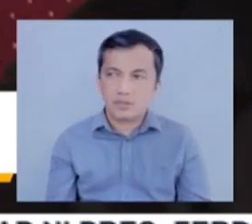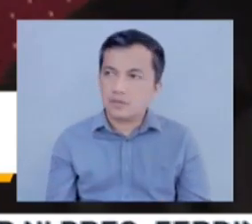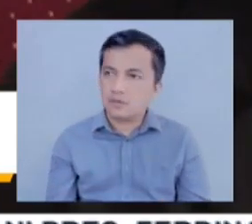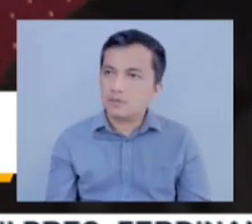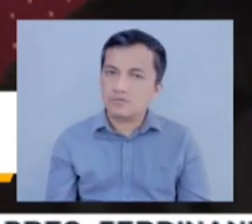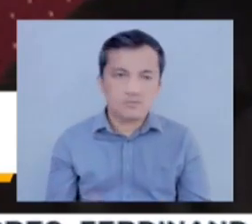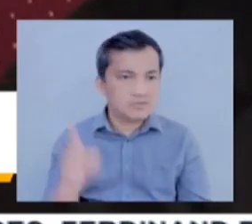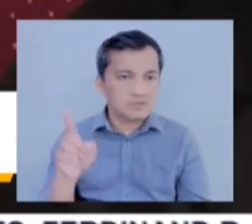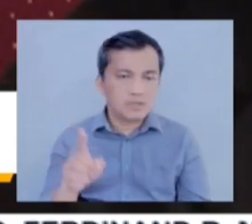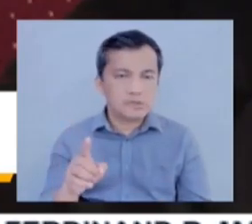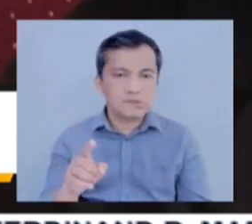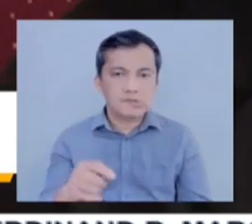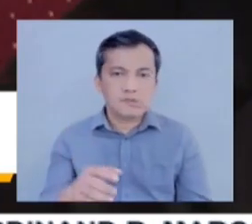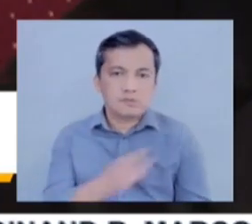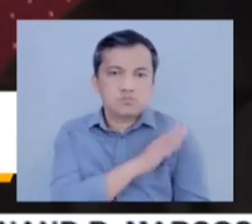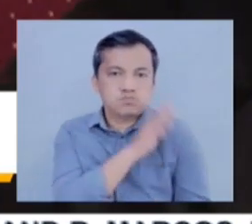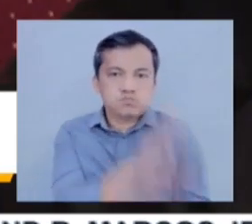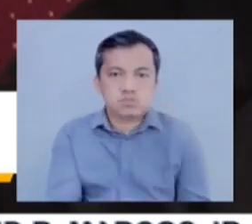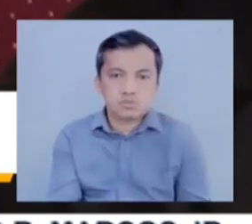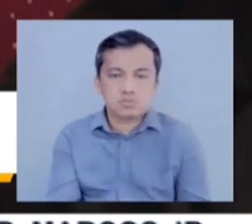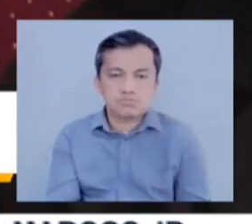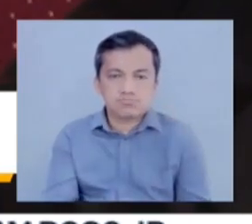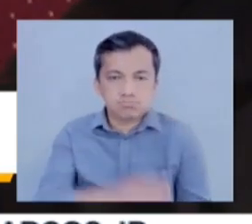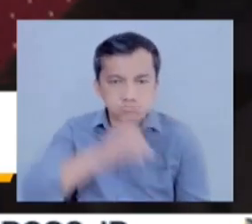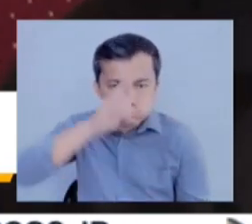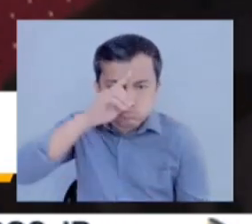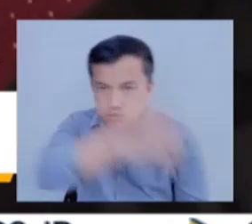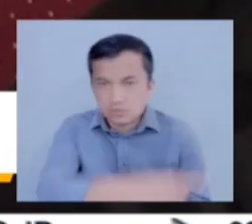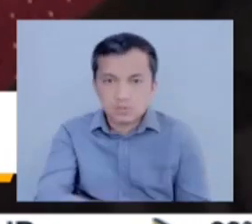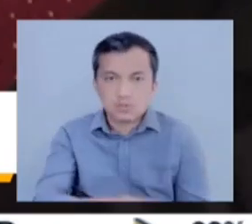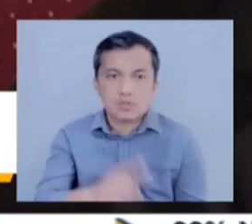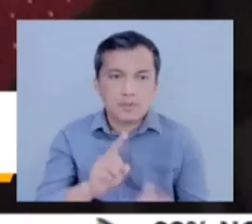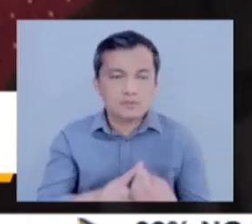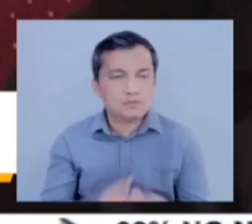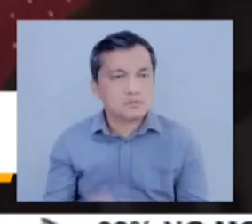aggressive siya with his points, no? So, nagkaroon pa po ng